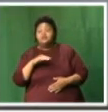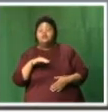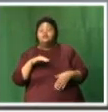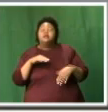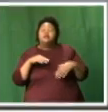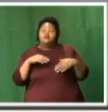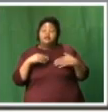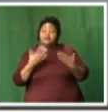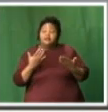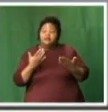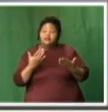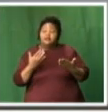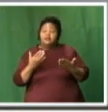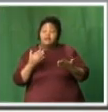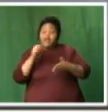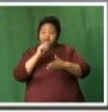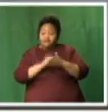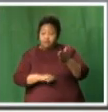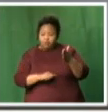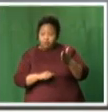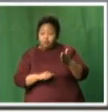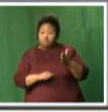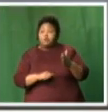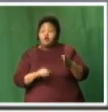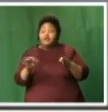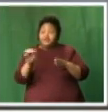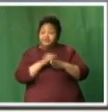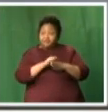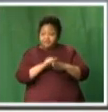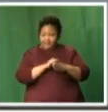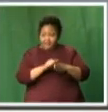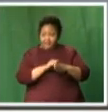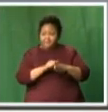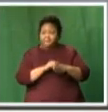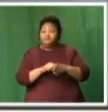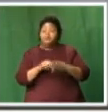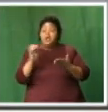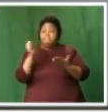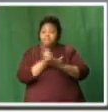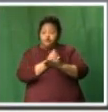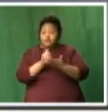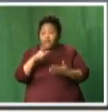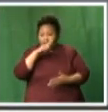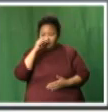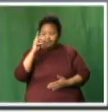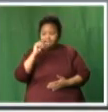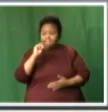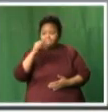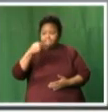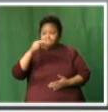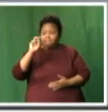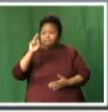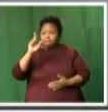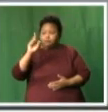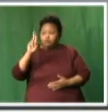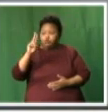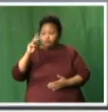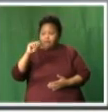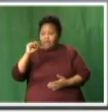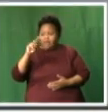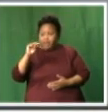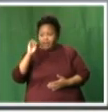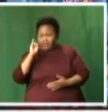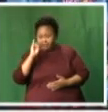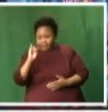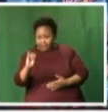border yathola ukuthi kulemaphoyisa lata escorta kusukela emhlumeni